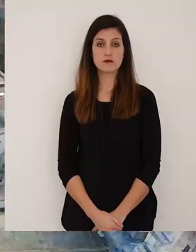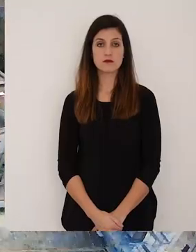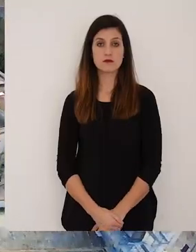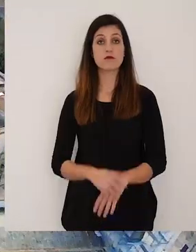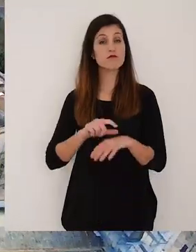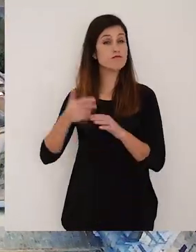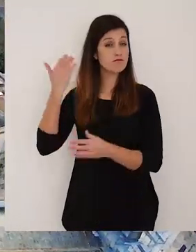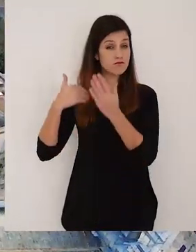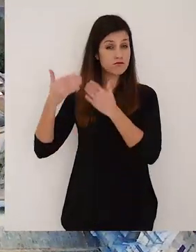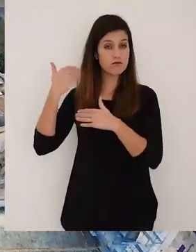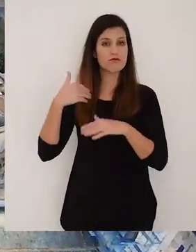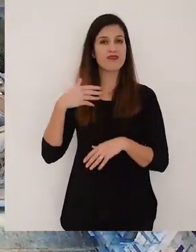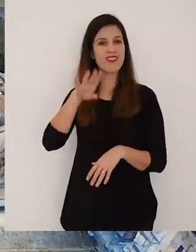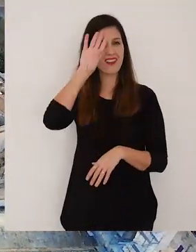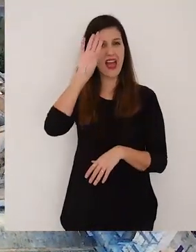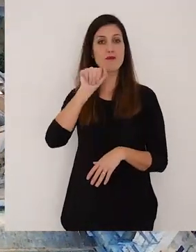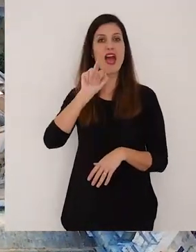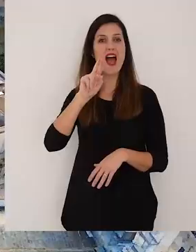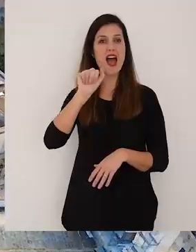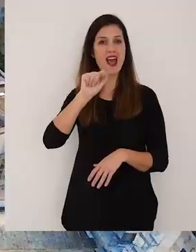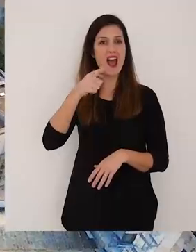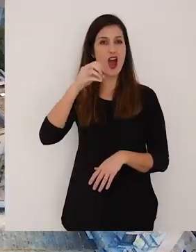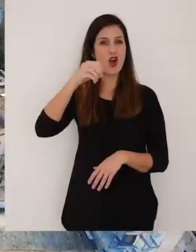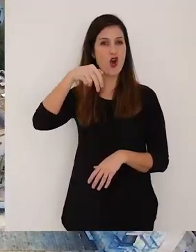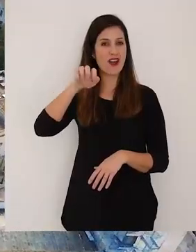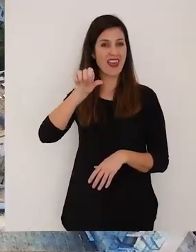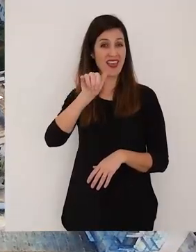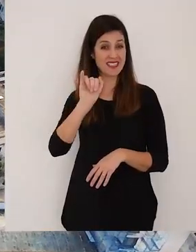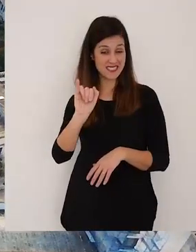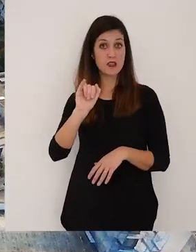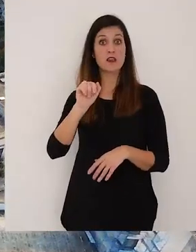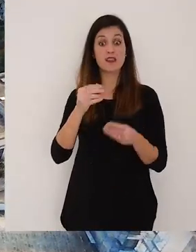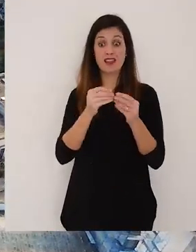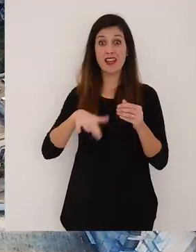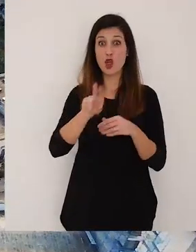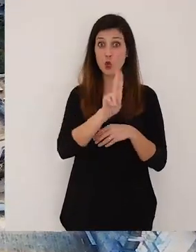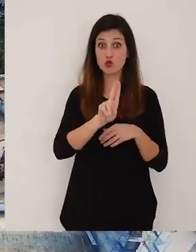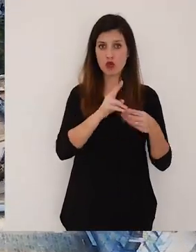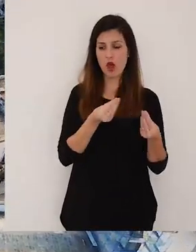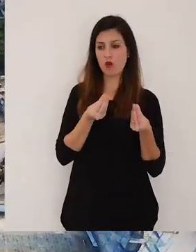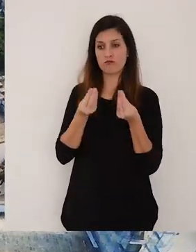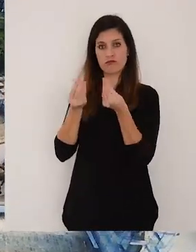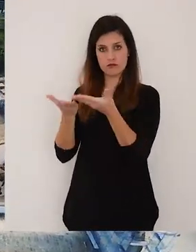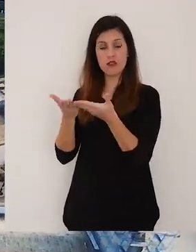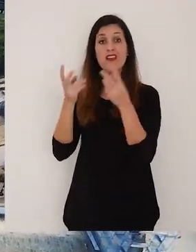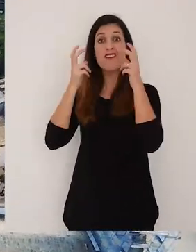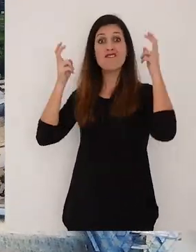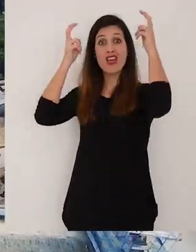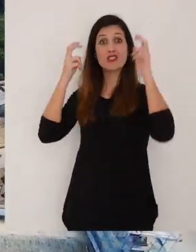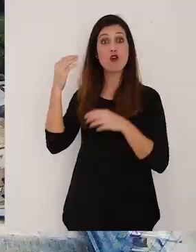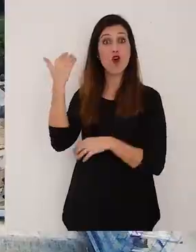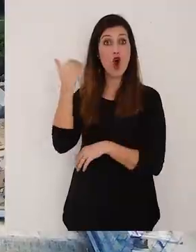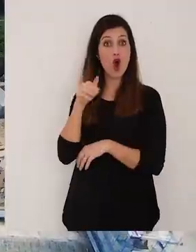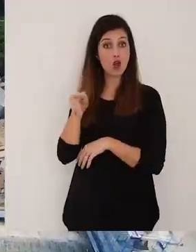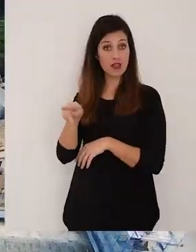Ai tempi della dominazione aragonese, il territorio di Uggiano venne ceduto come feudo ecclesiastico alla mensa vescovile di Otranto.